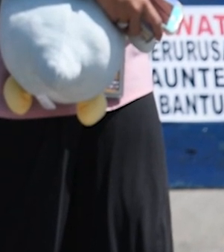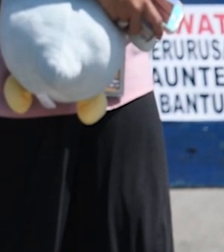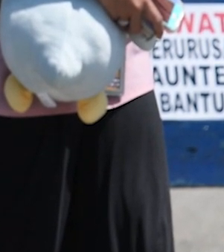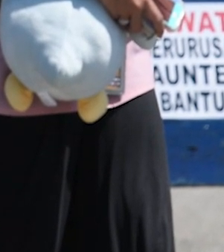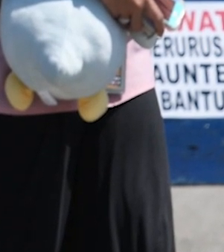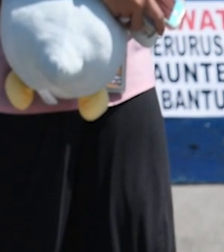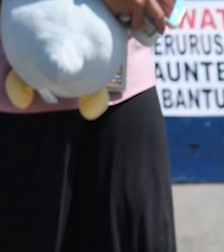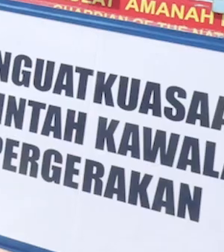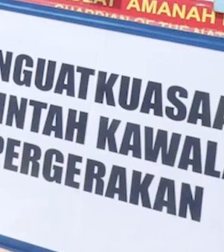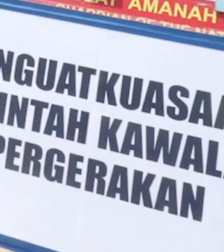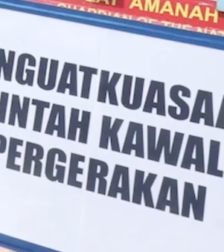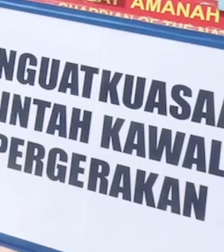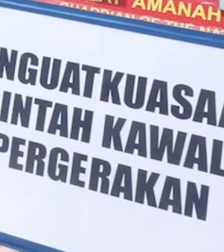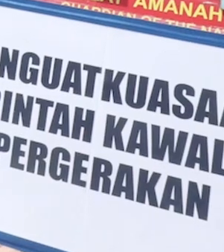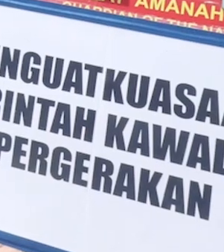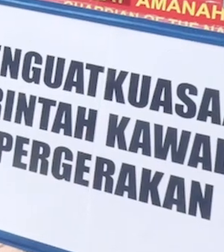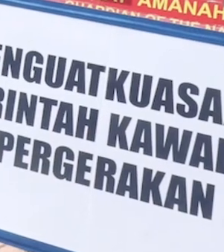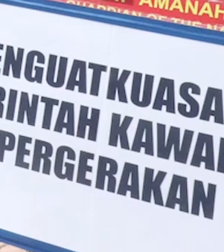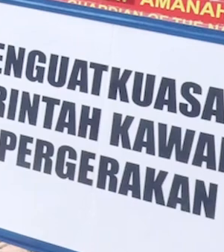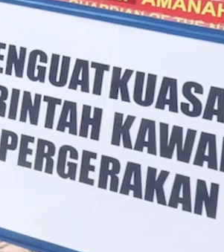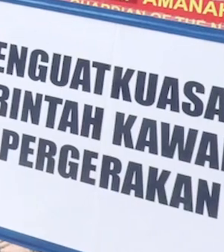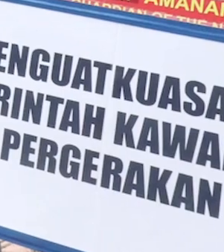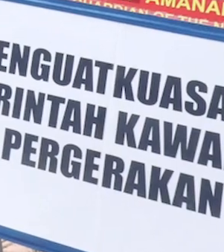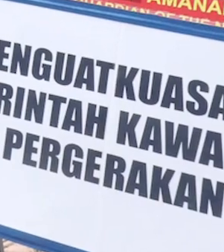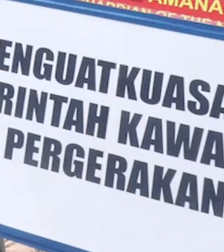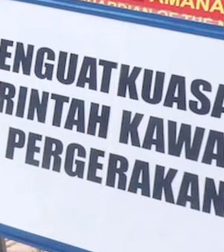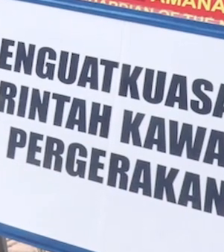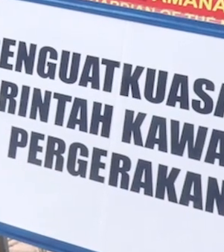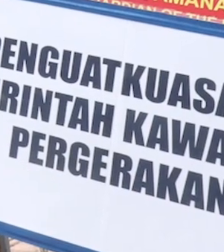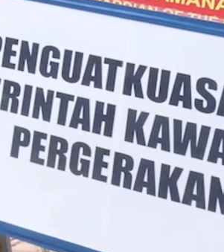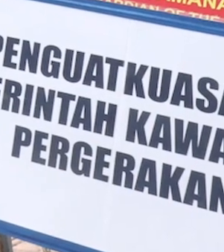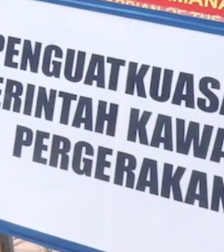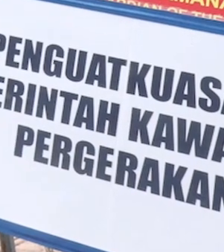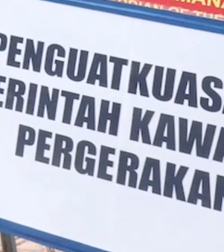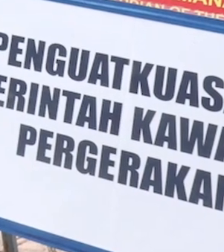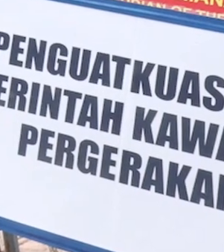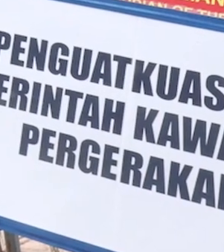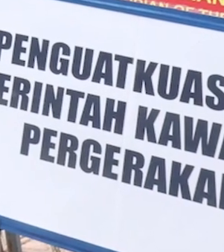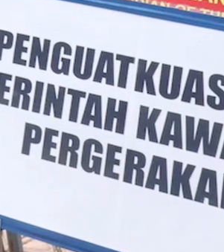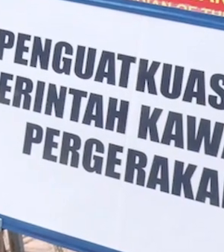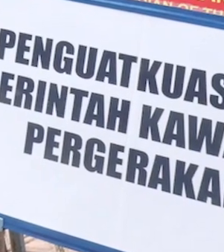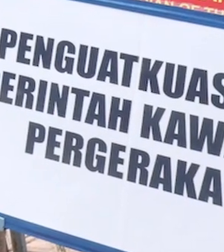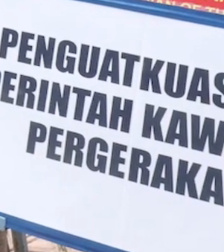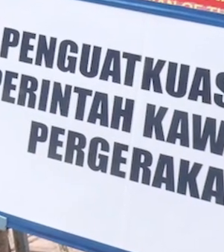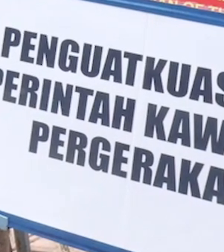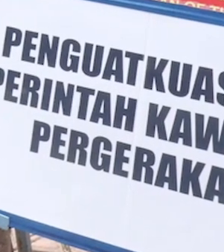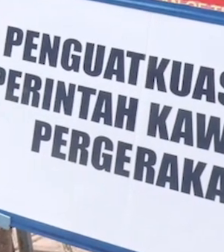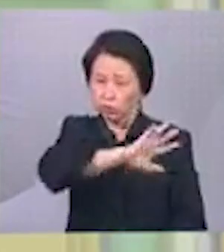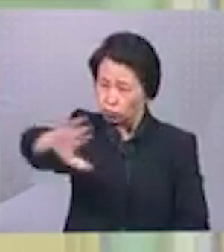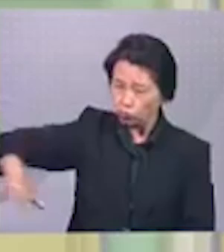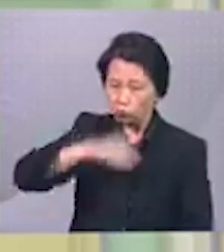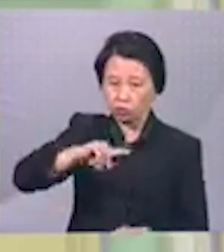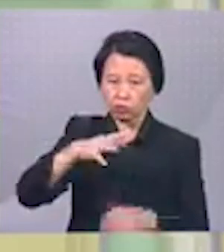kepada tindakan ataupun usaha bagi memastikan usaha kita